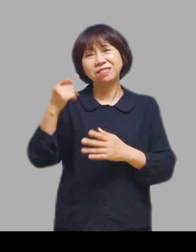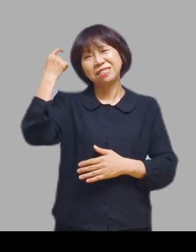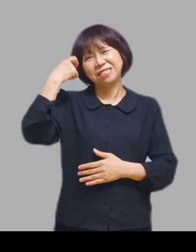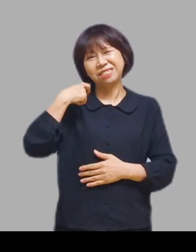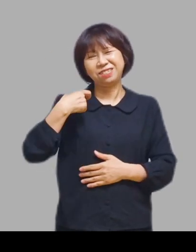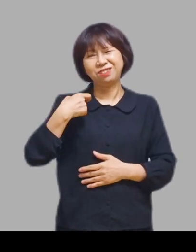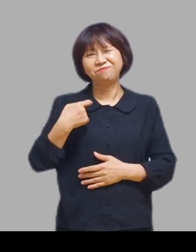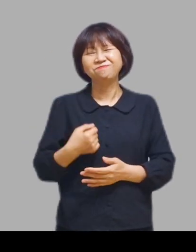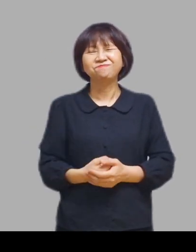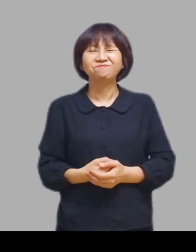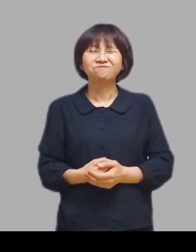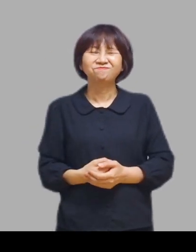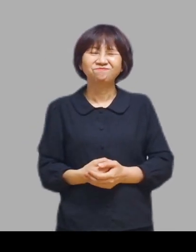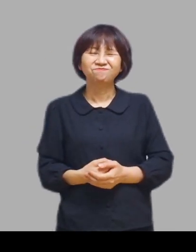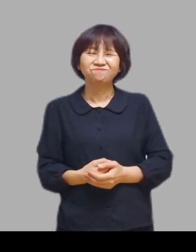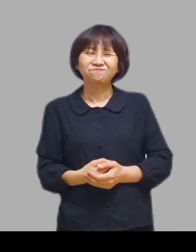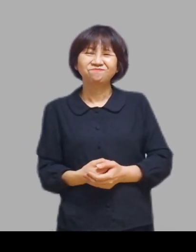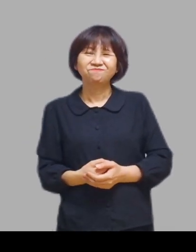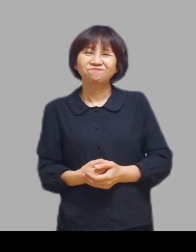이런 교회 되었으면 좋겠어요.